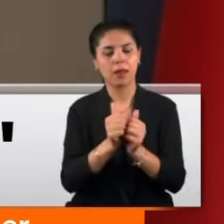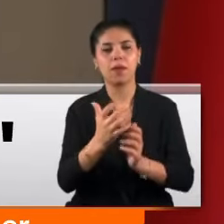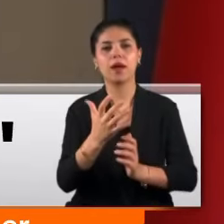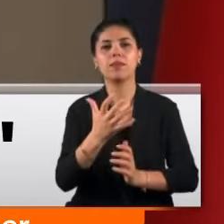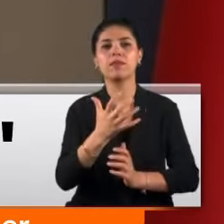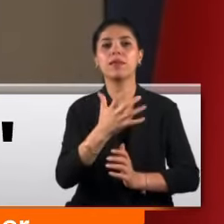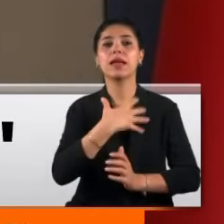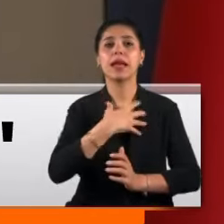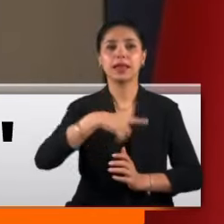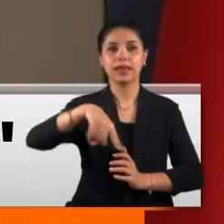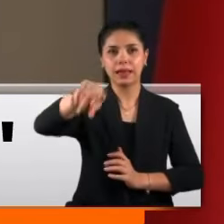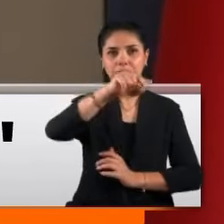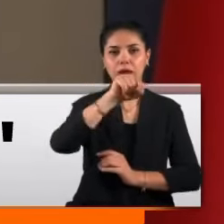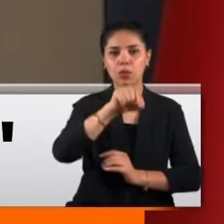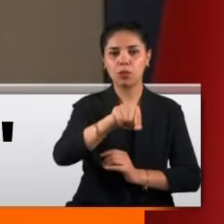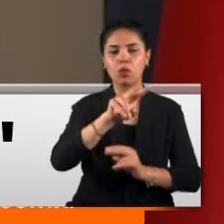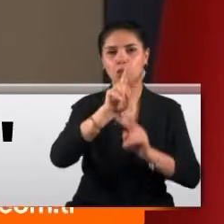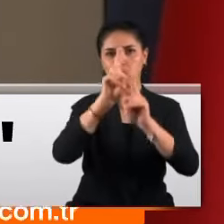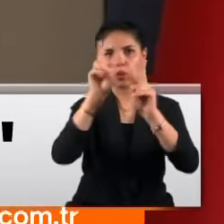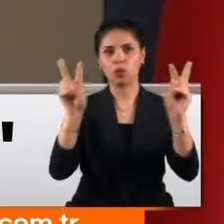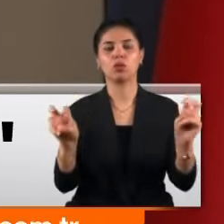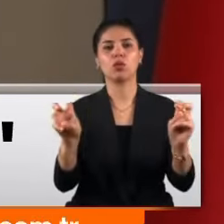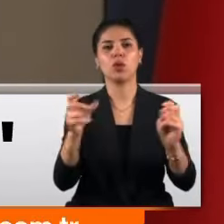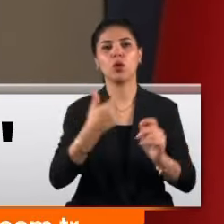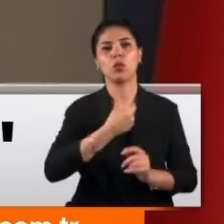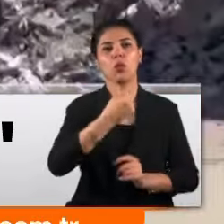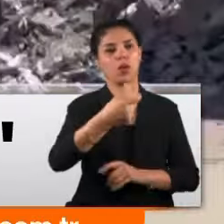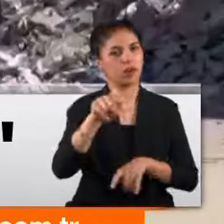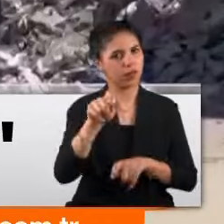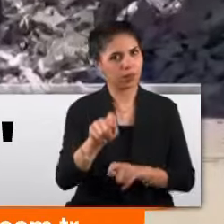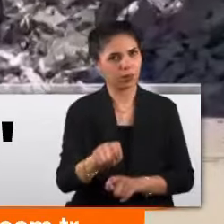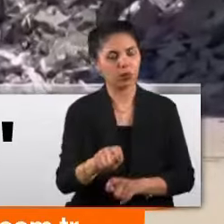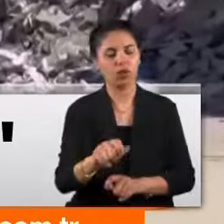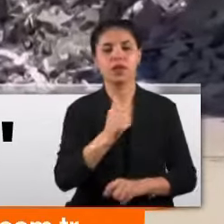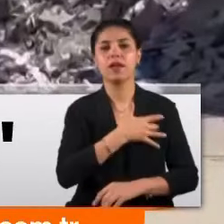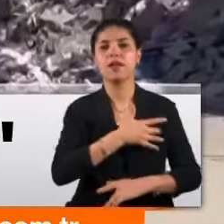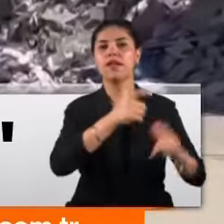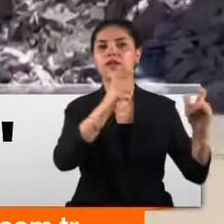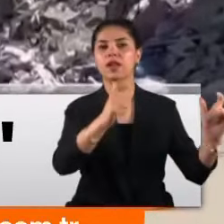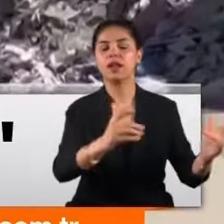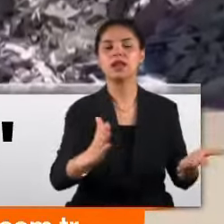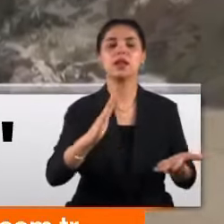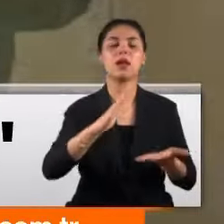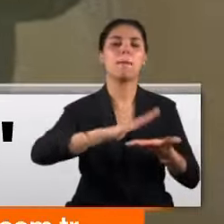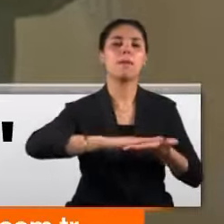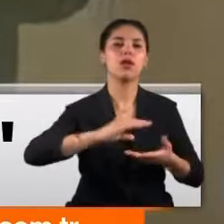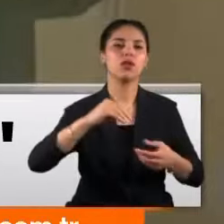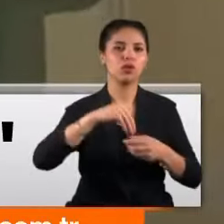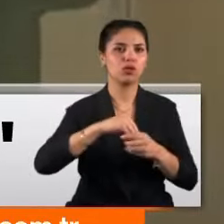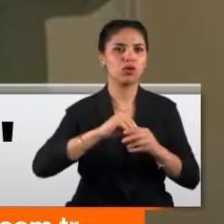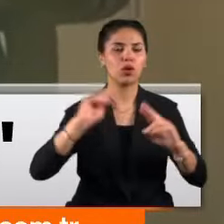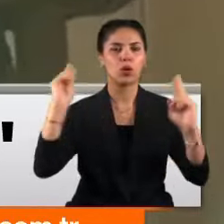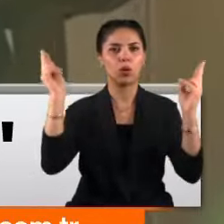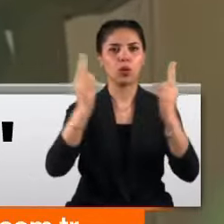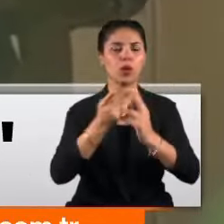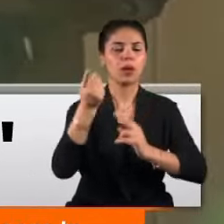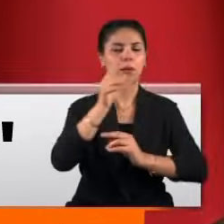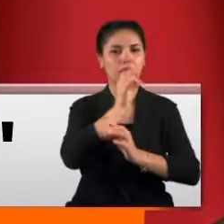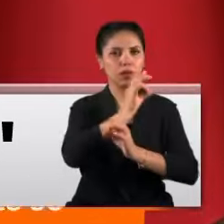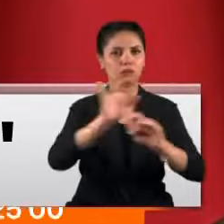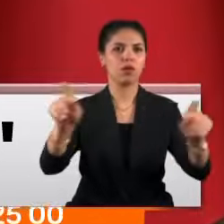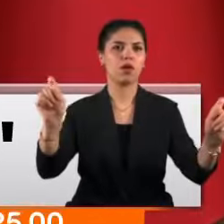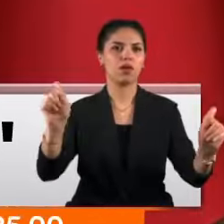kendilerini bu noktada da uyaracağız. Filistin'de kalıcı barış için tüm dünyaya bir kez daha çağrıda